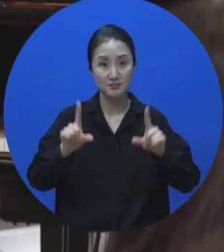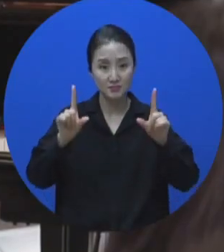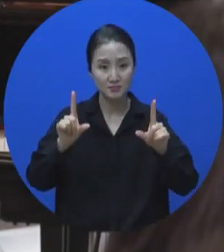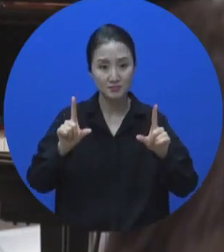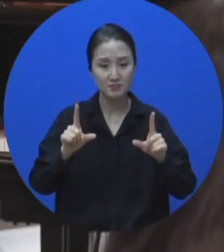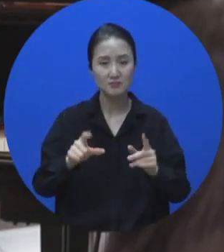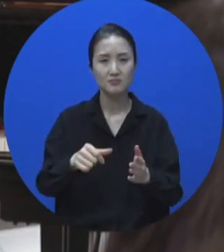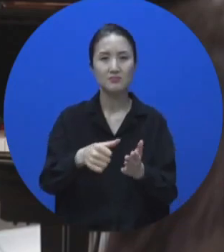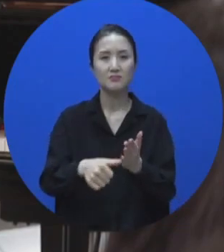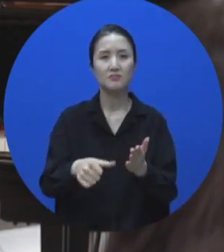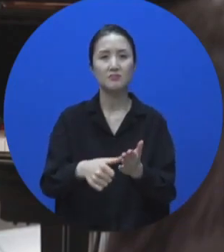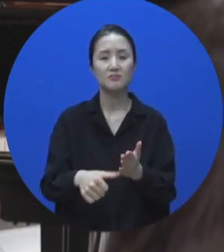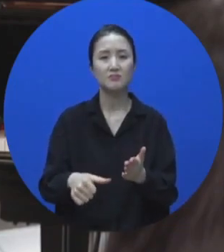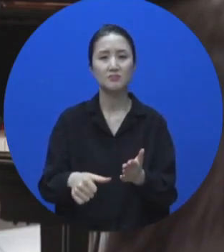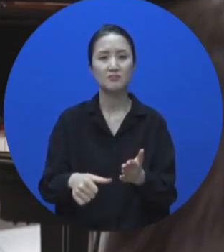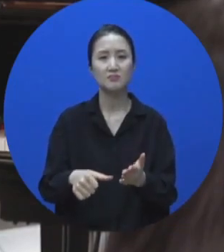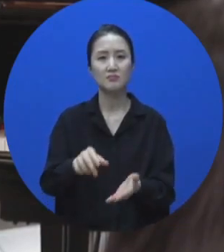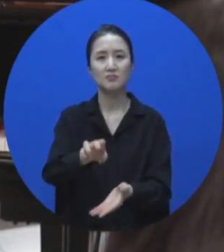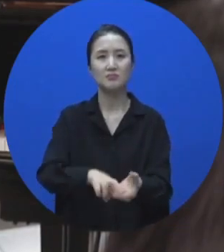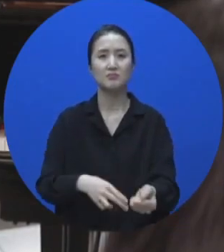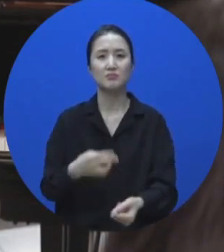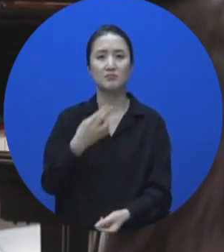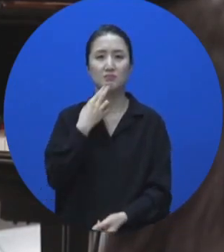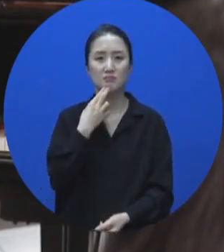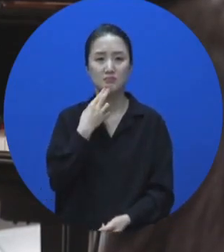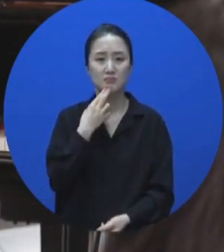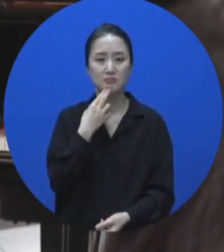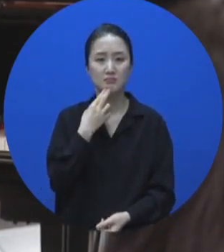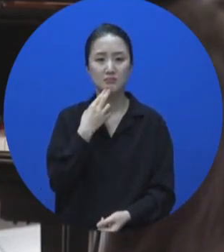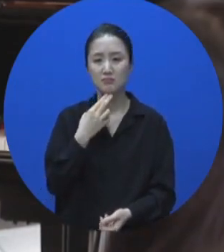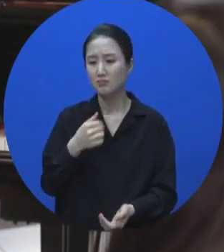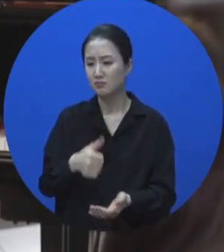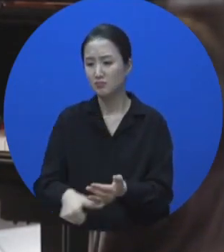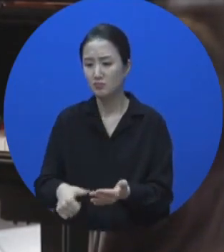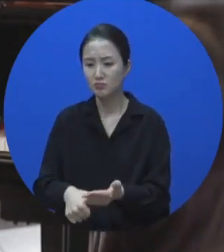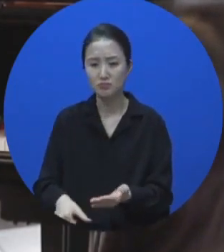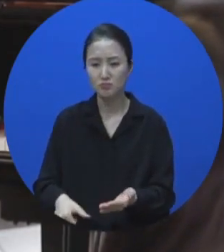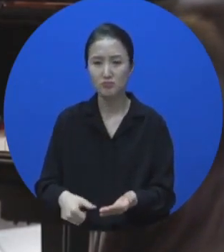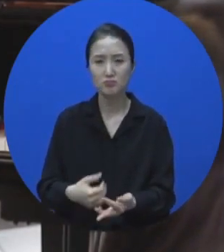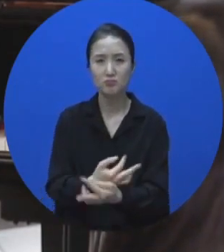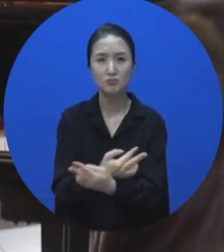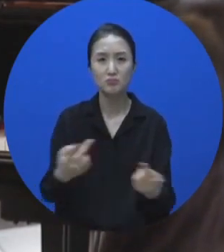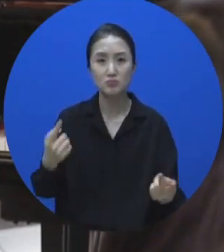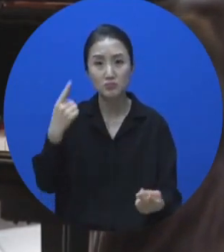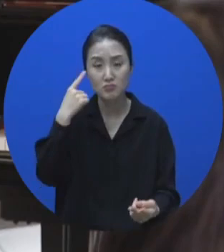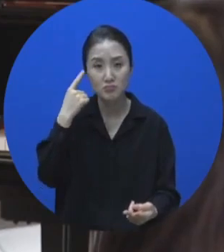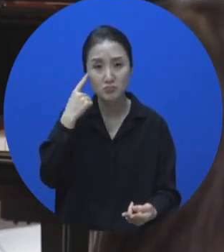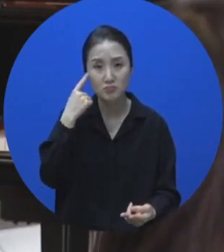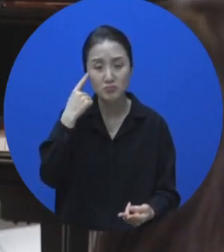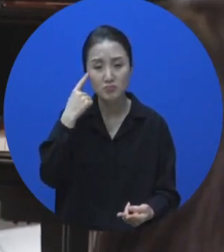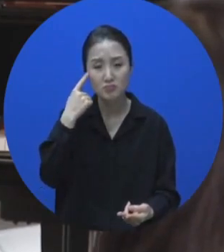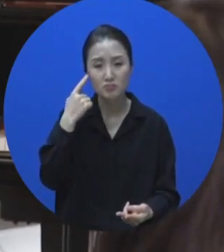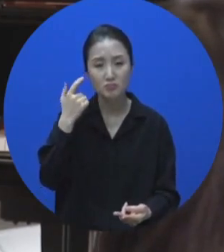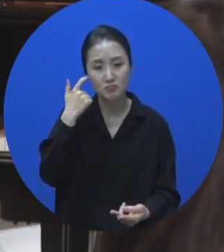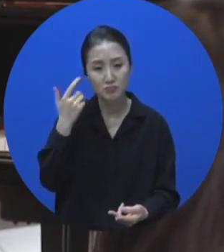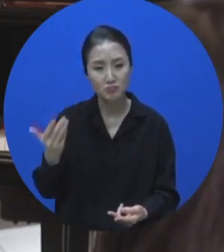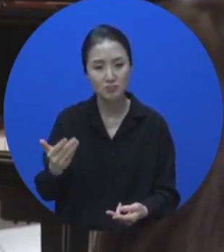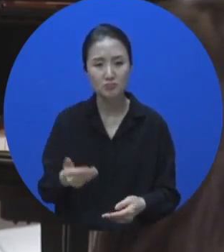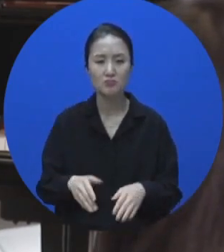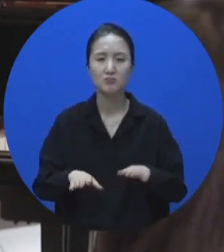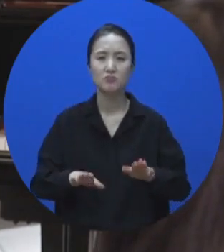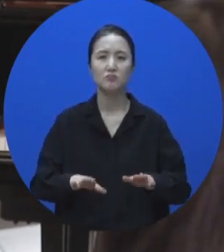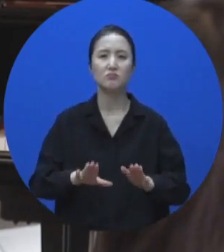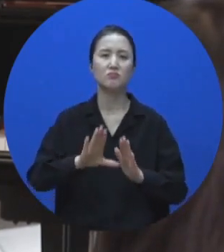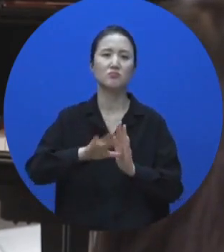알게 되는데요 언어 나갔더니 물건이 하나도 없어요 그렇게 생각하면 어 사장님이 이렇게 물건이 없어 그랬더니